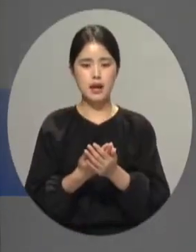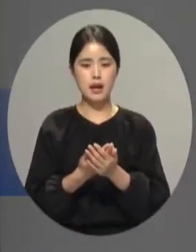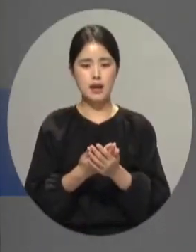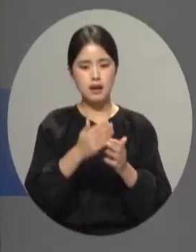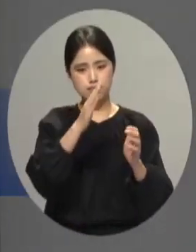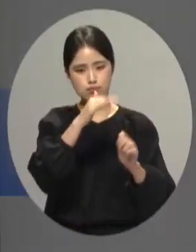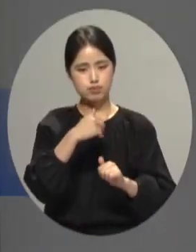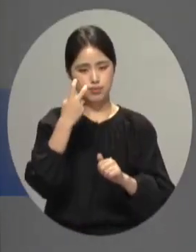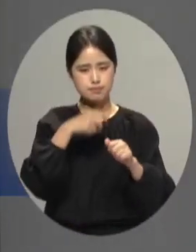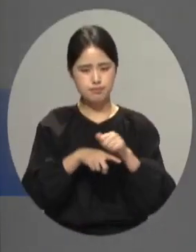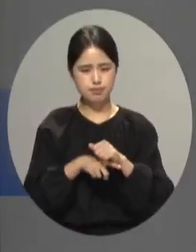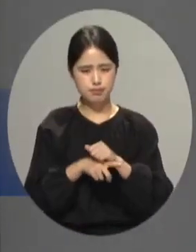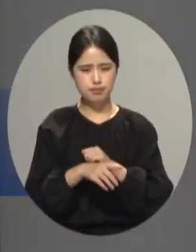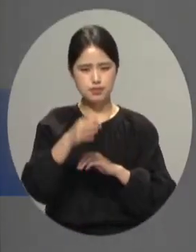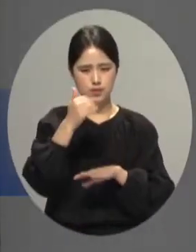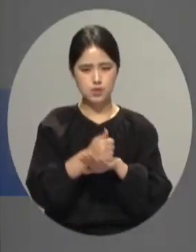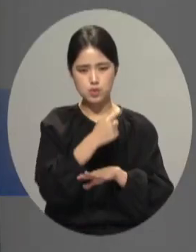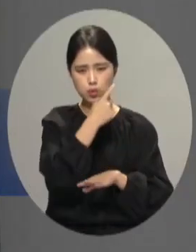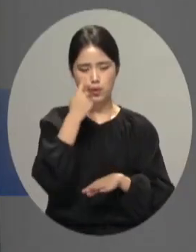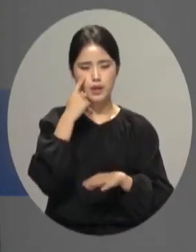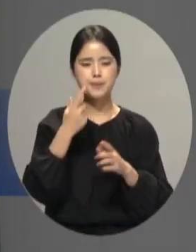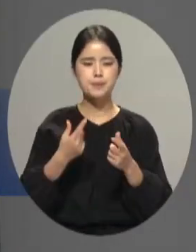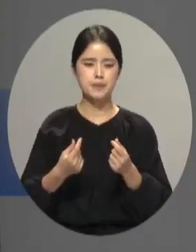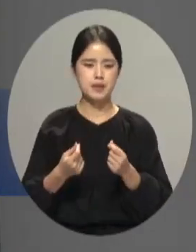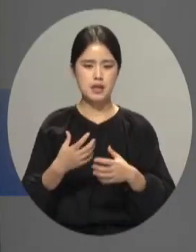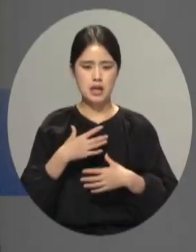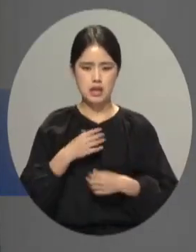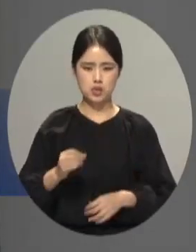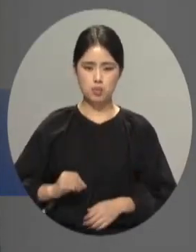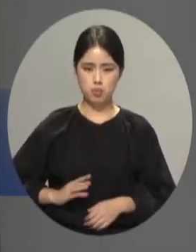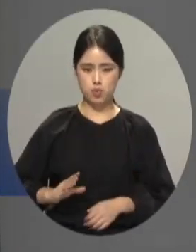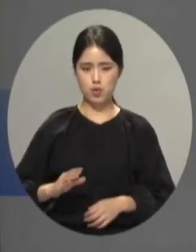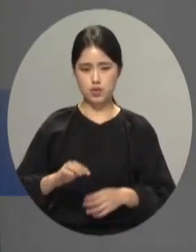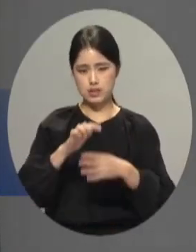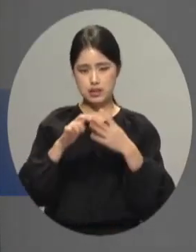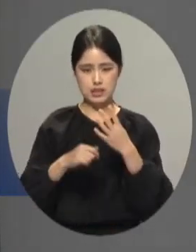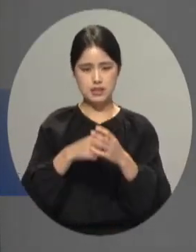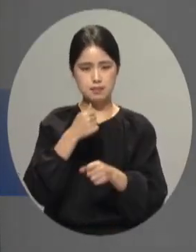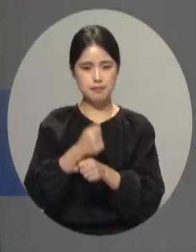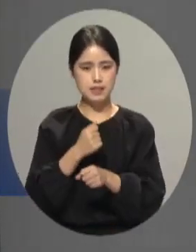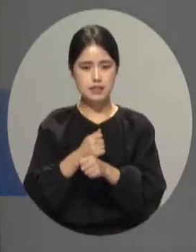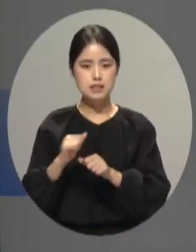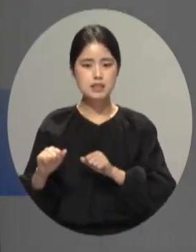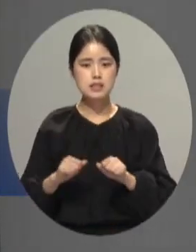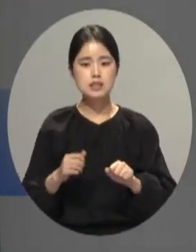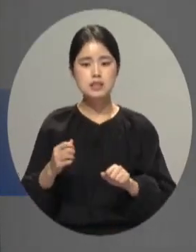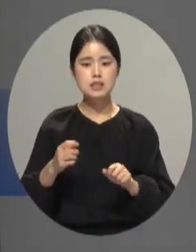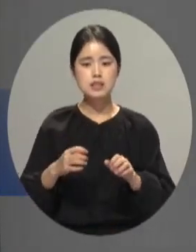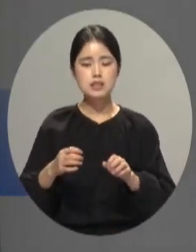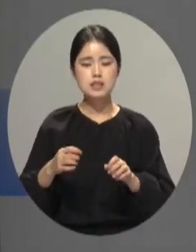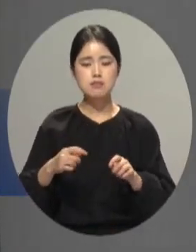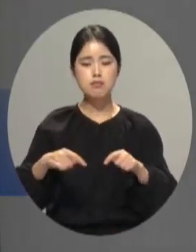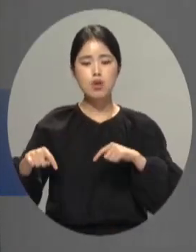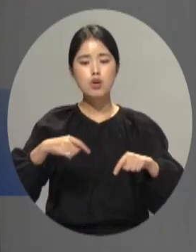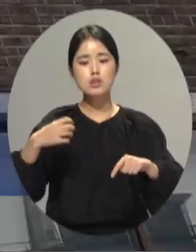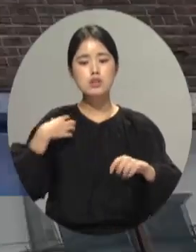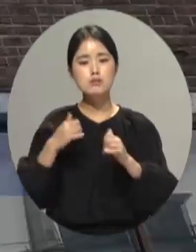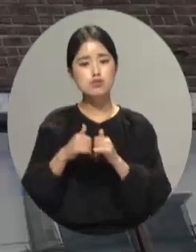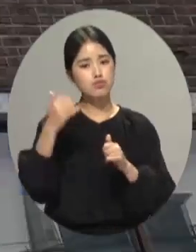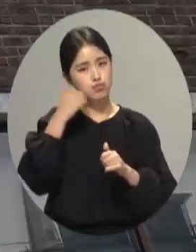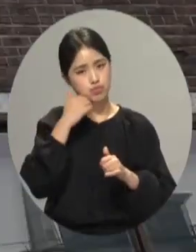했는데 최종 이제 거기 확인된 것 같아요. 안전관리 체계 구축을 수행했던 사람이 누군지를